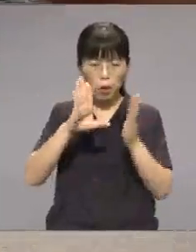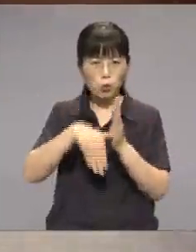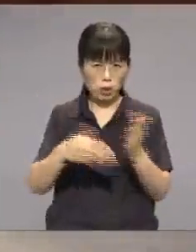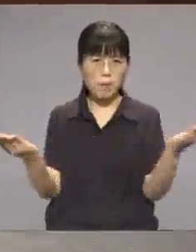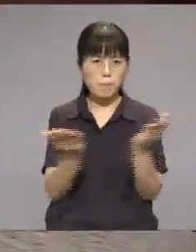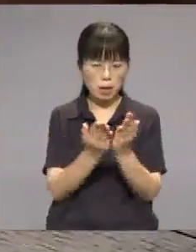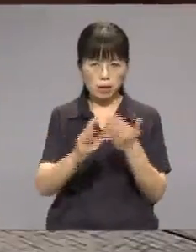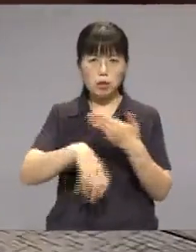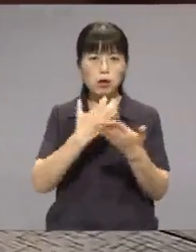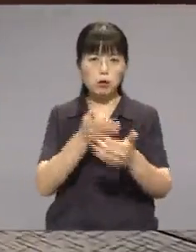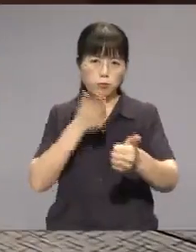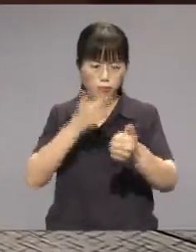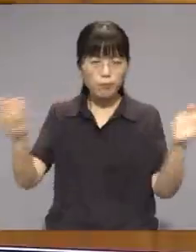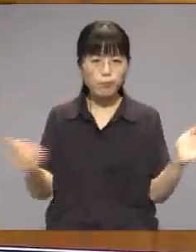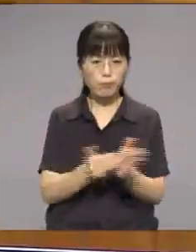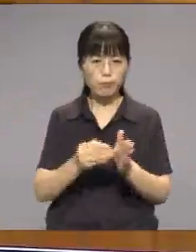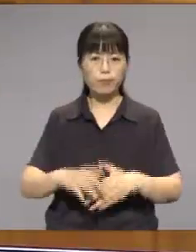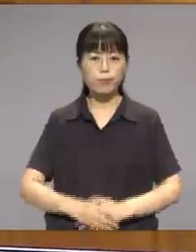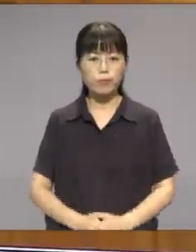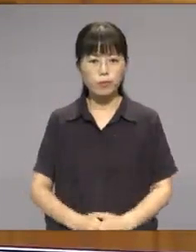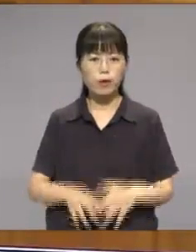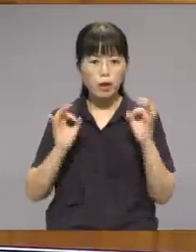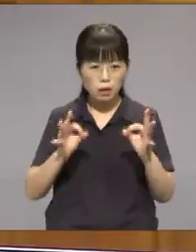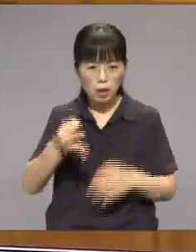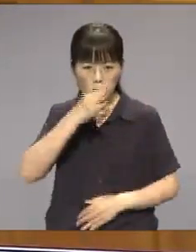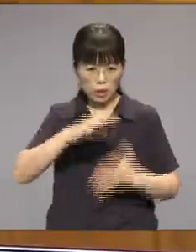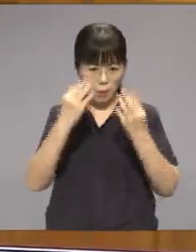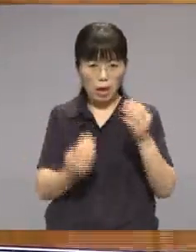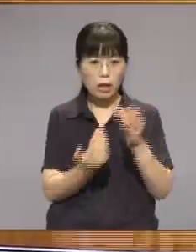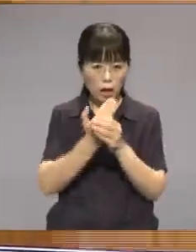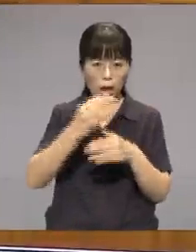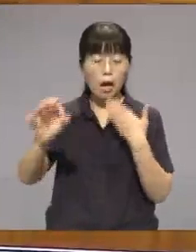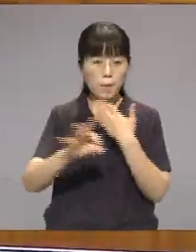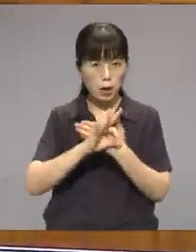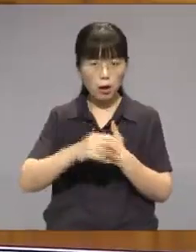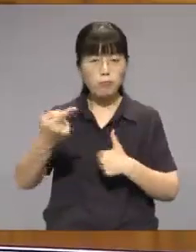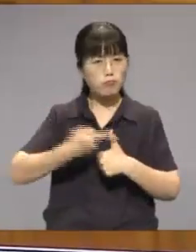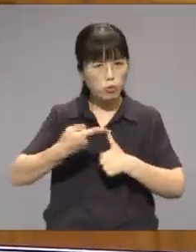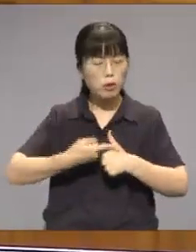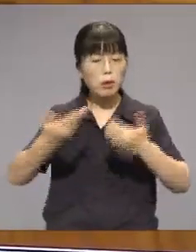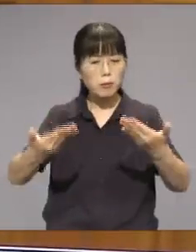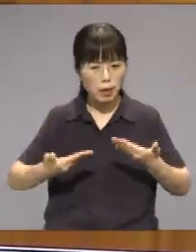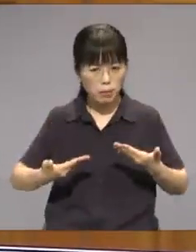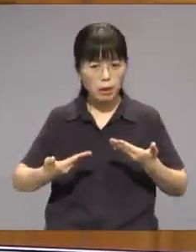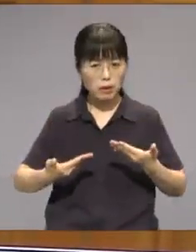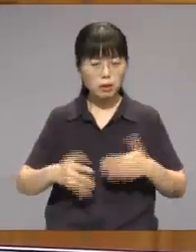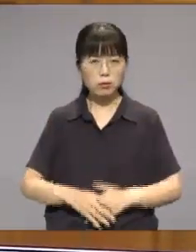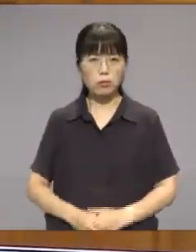맞는 혁신을 주문했습니다 은행은 이익이 많이 내면 낼수록 어